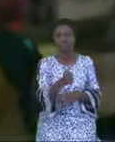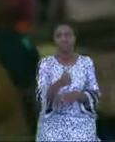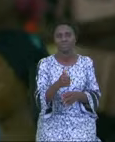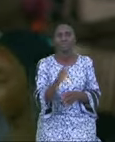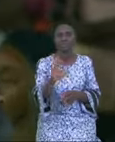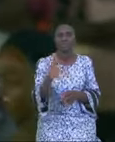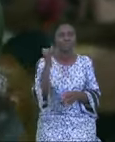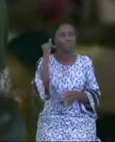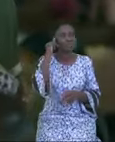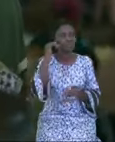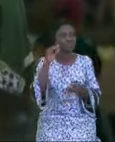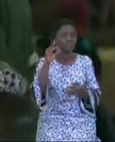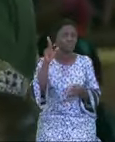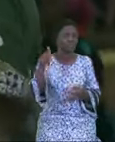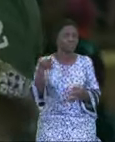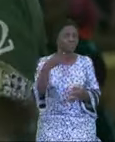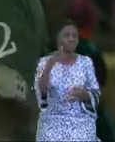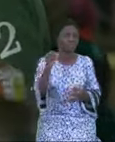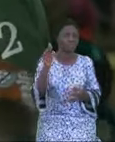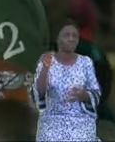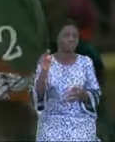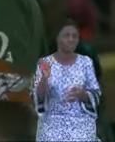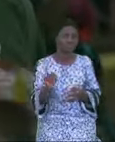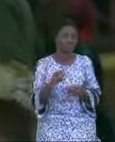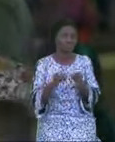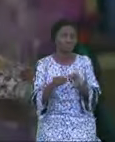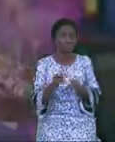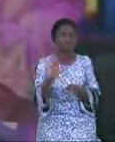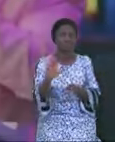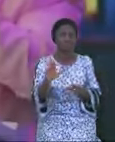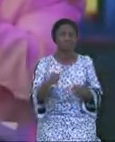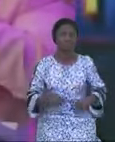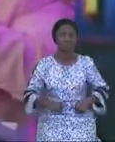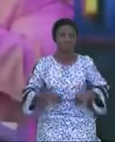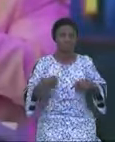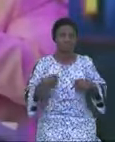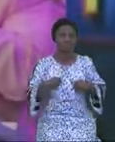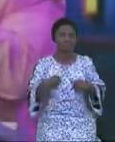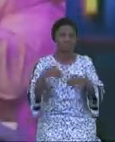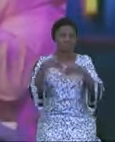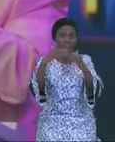de les élèves les hommes les femmes